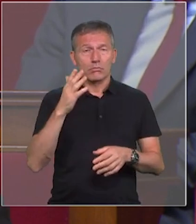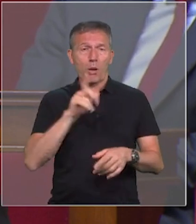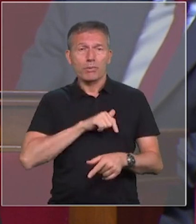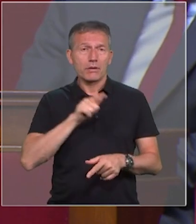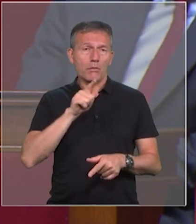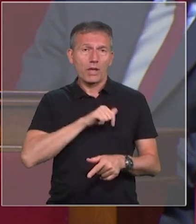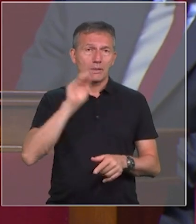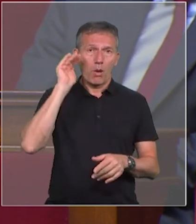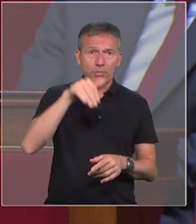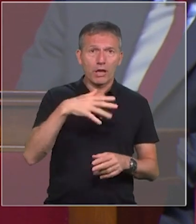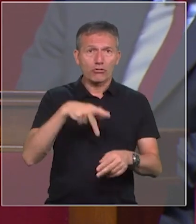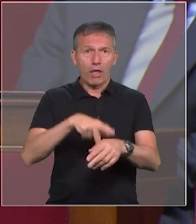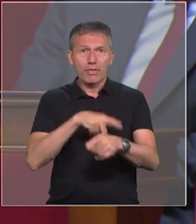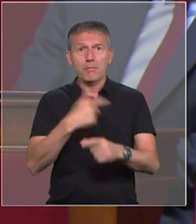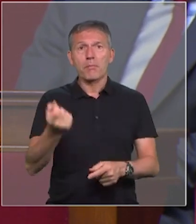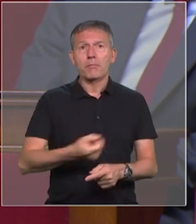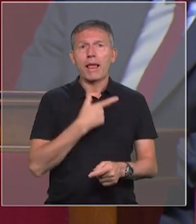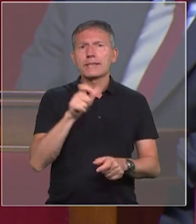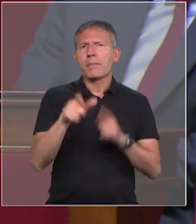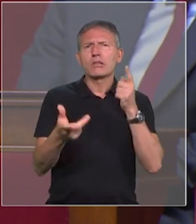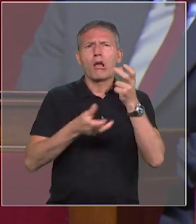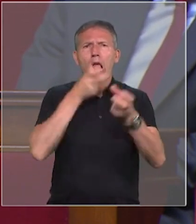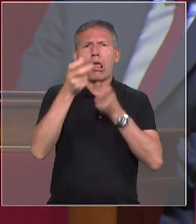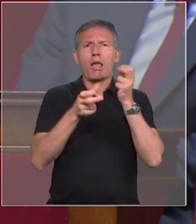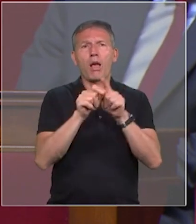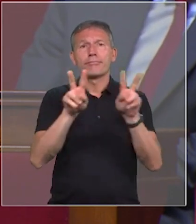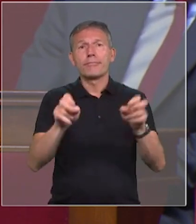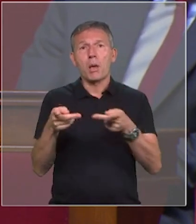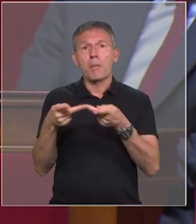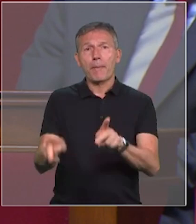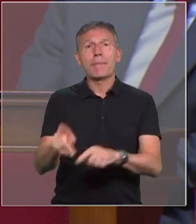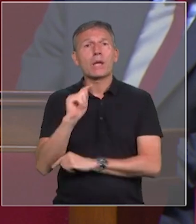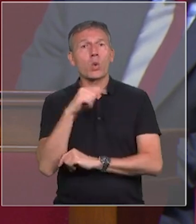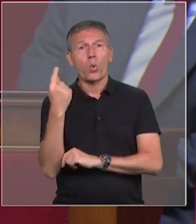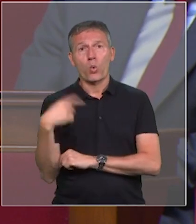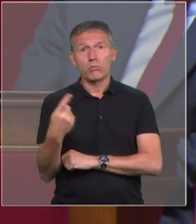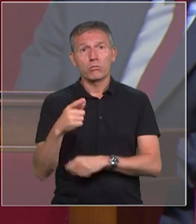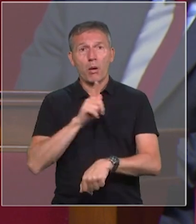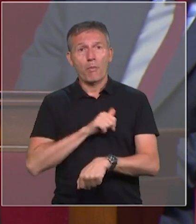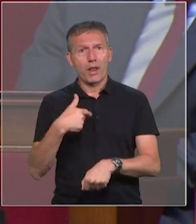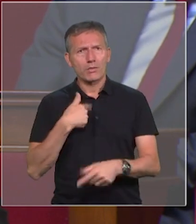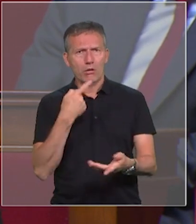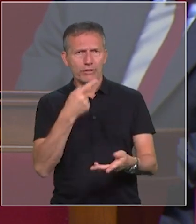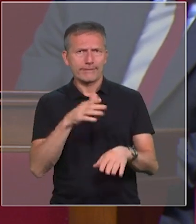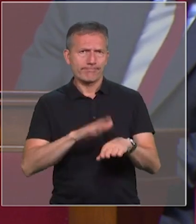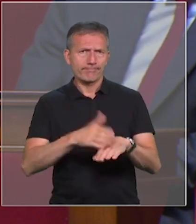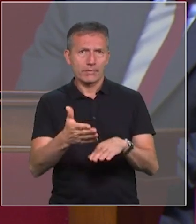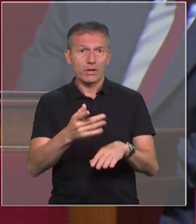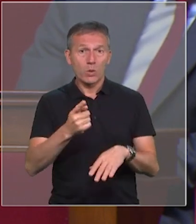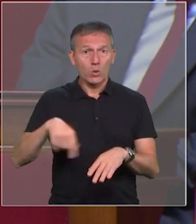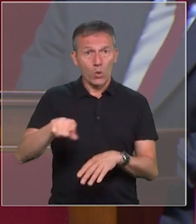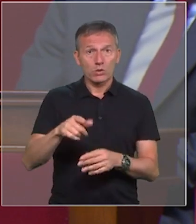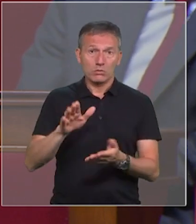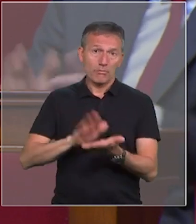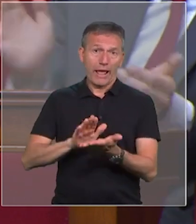blessés. À ceux qui crient au soi-disant permis de tuer de nos forces de l'ordre, je le dis solennellement, ils ont et ils